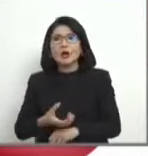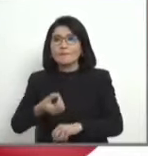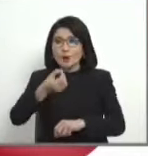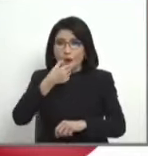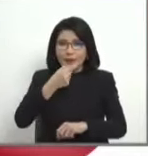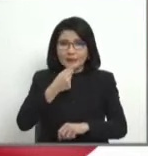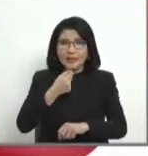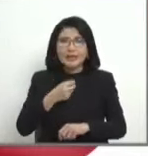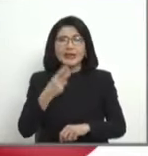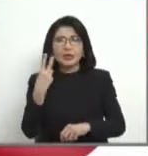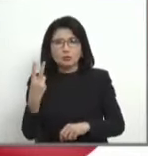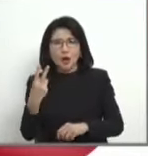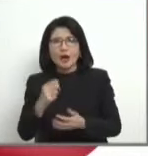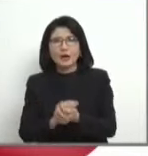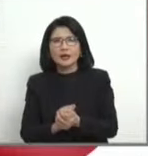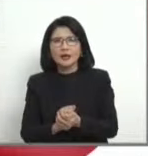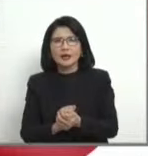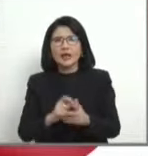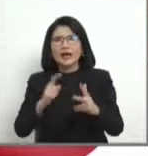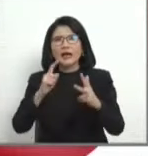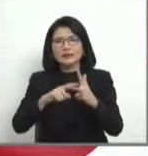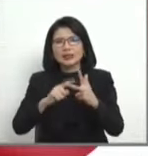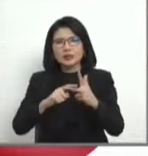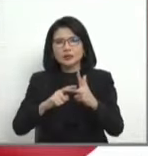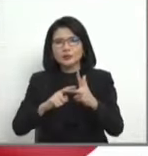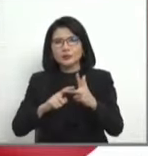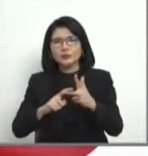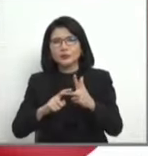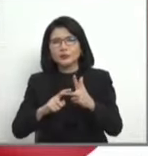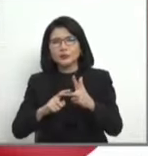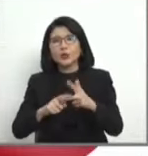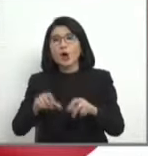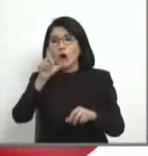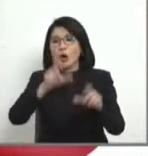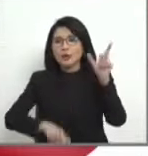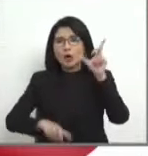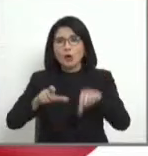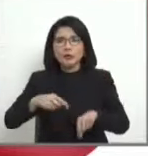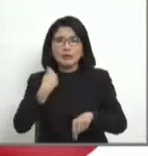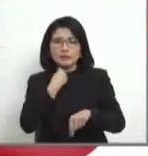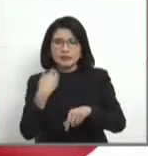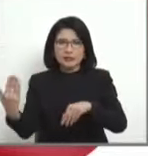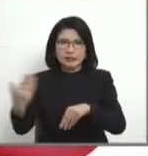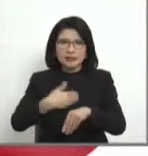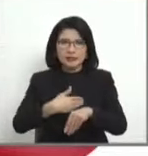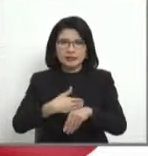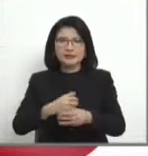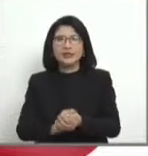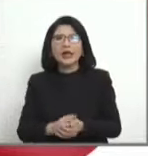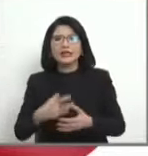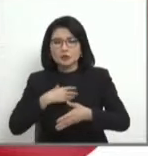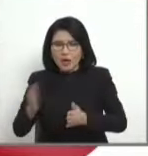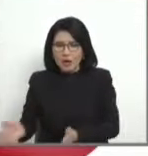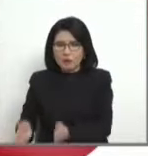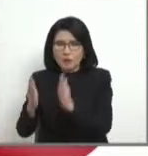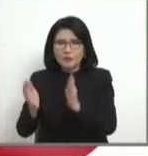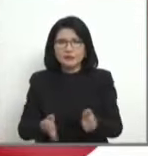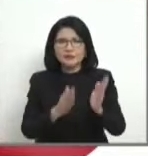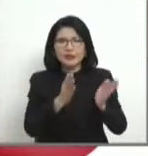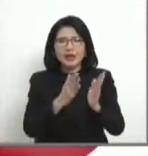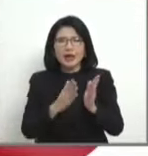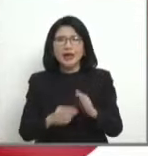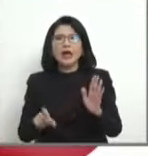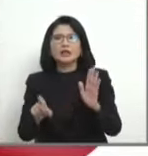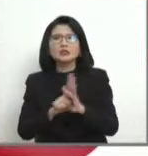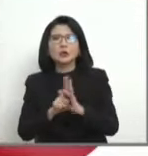dua. Satu adalah soft infrastructure, tadi tenaga medisnya. Yang kedua hard infrastructure-nya. Apa itu?